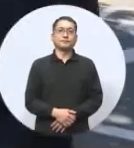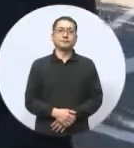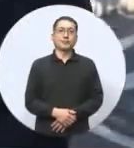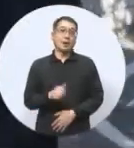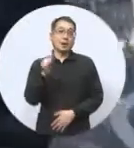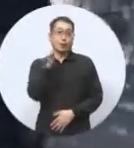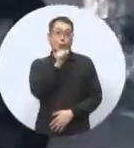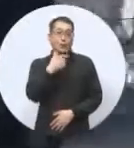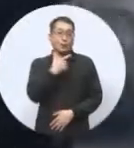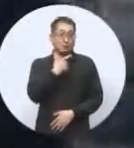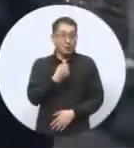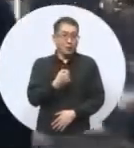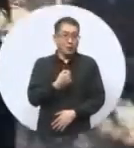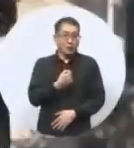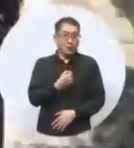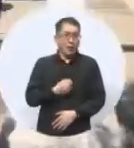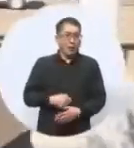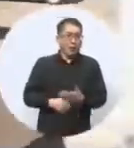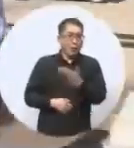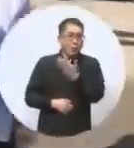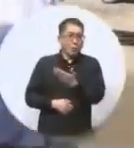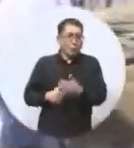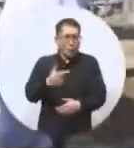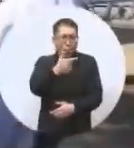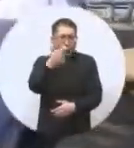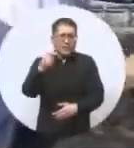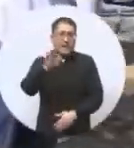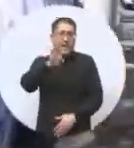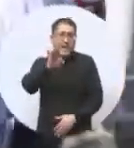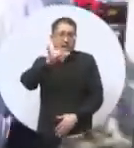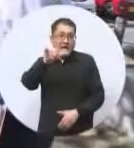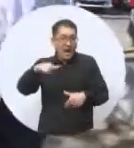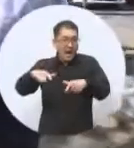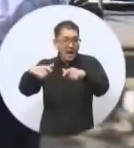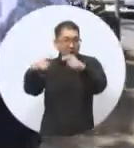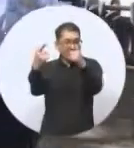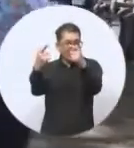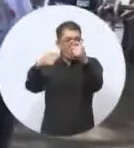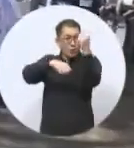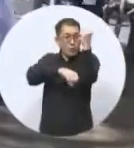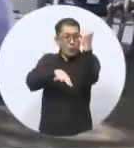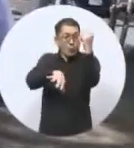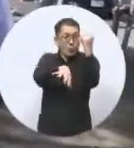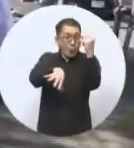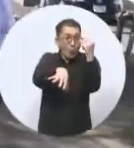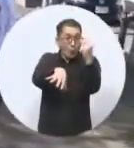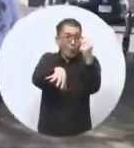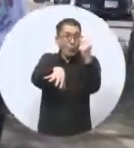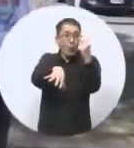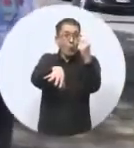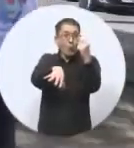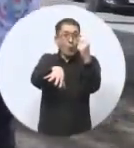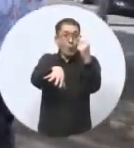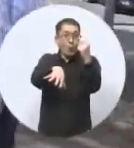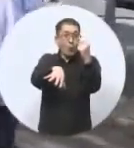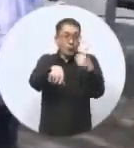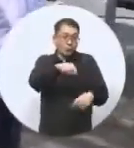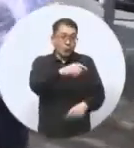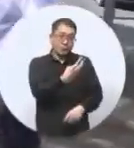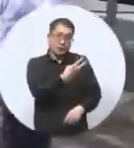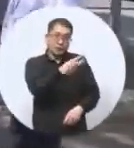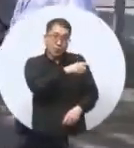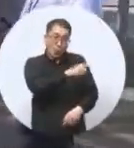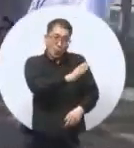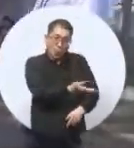ご紹介したいのはね、この大きな欅と、 そうですね、 その欅の根元とですね、そこの溝